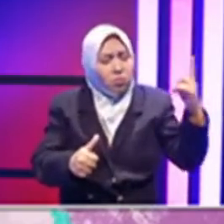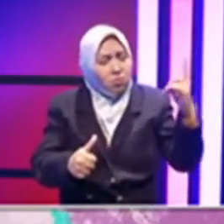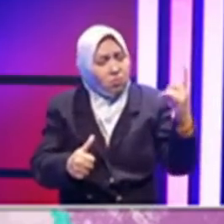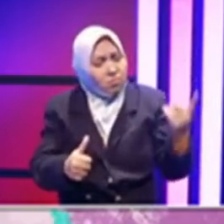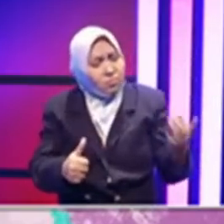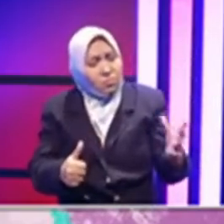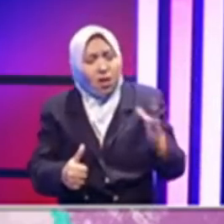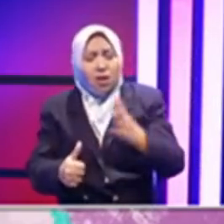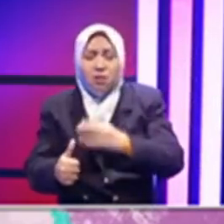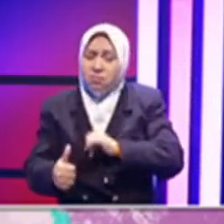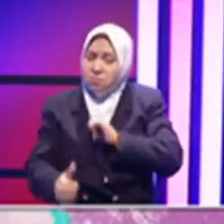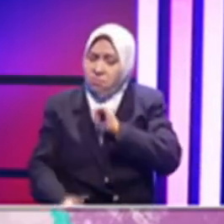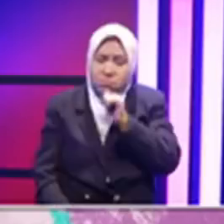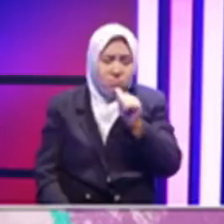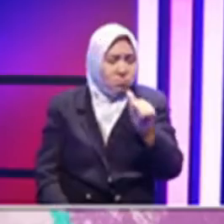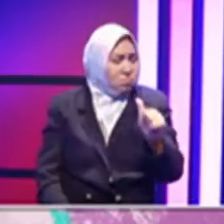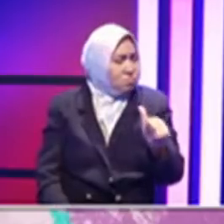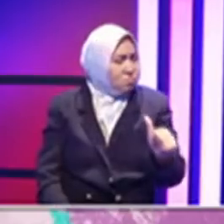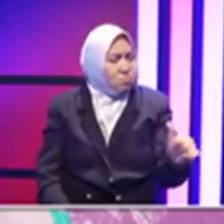من خلق